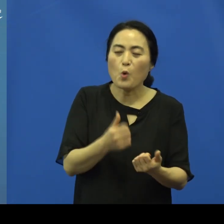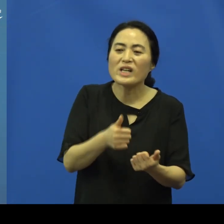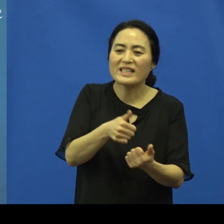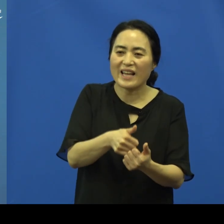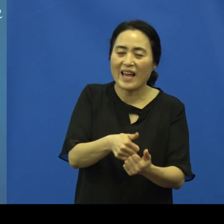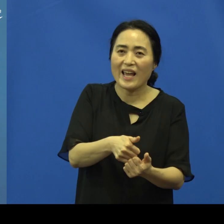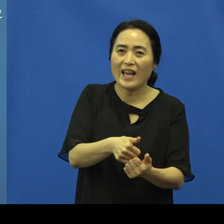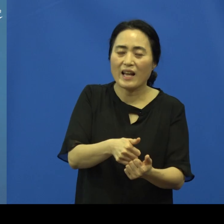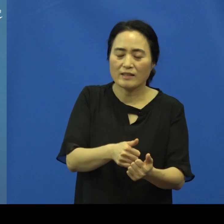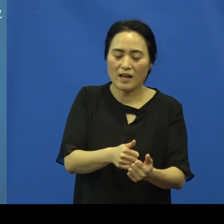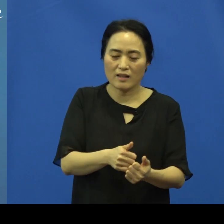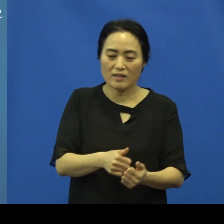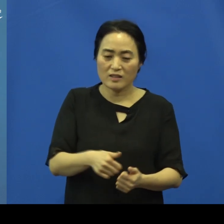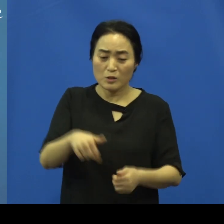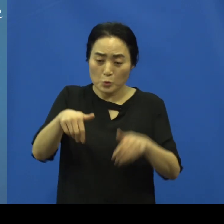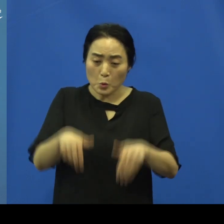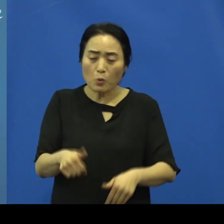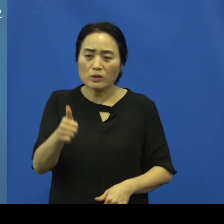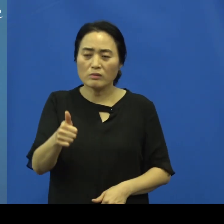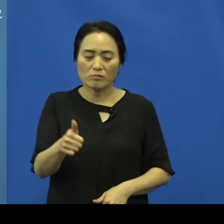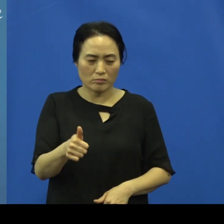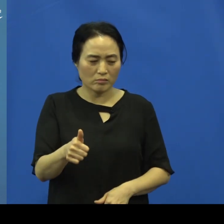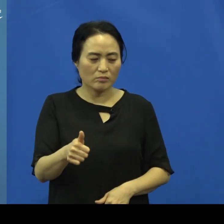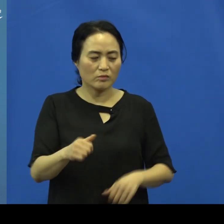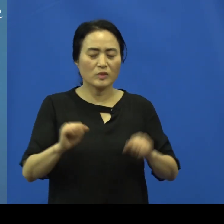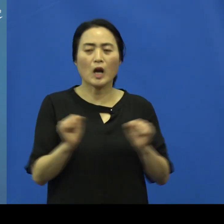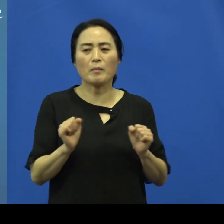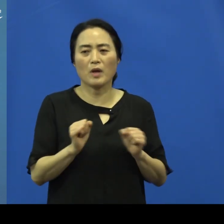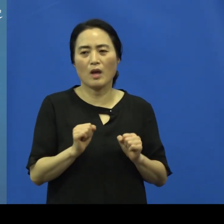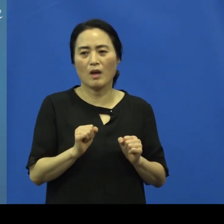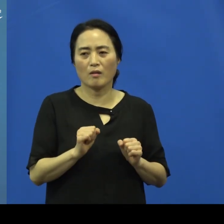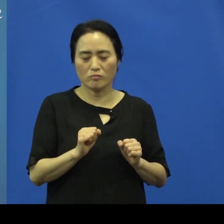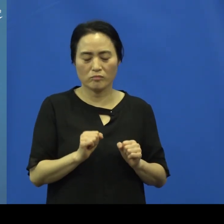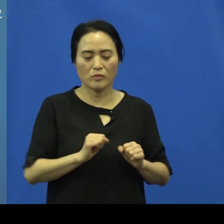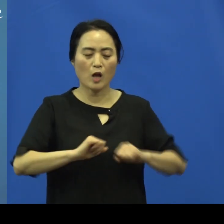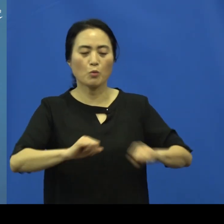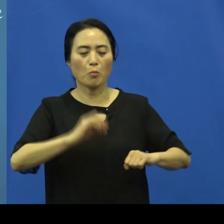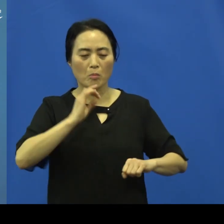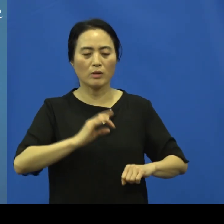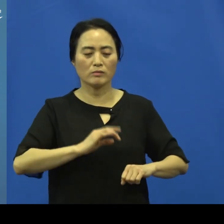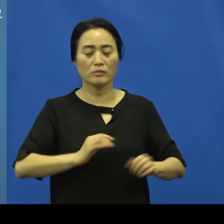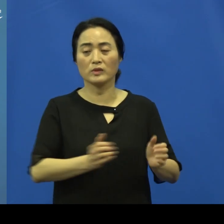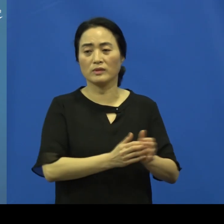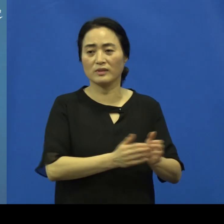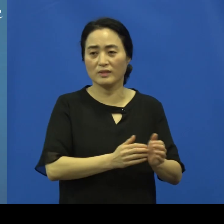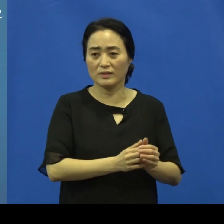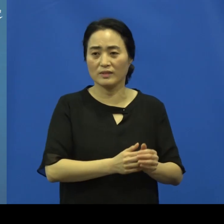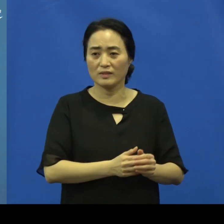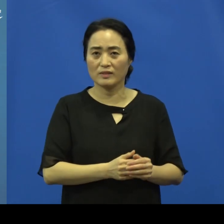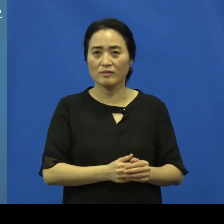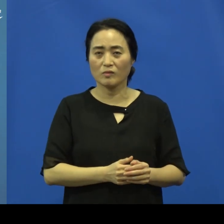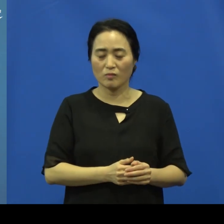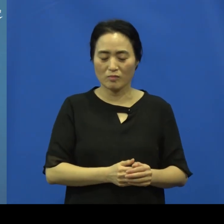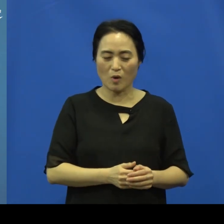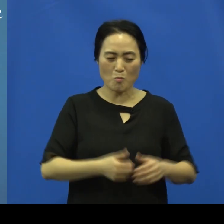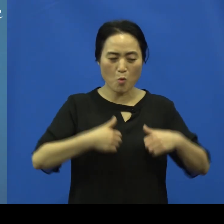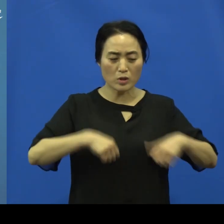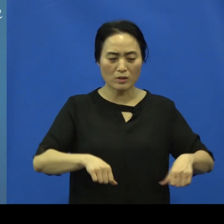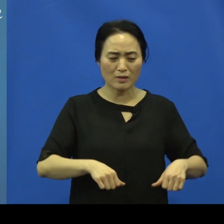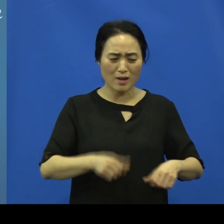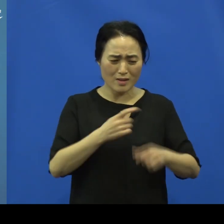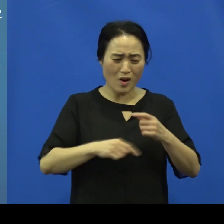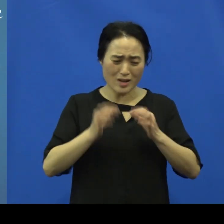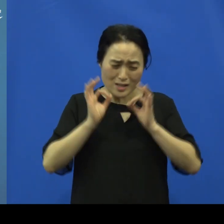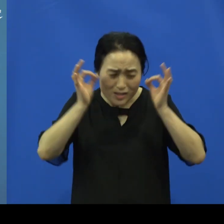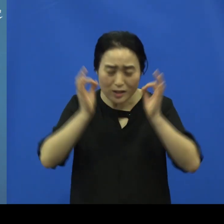차갑게 기계적으로 대한 게하시와 대조적입니다. 게하시는 아무 일도 일어나지 않자 금방 포기해버렸어요. 근데 그에게는 뭐가